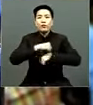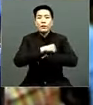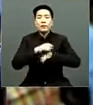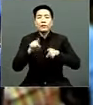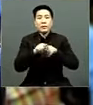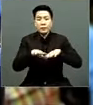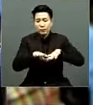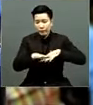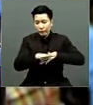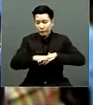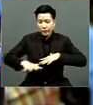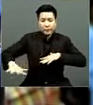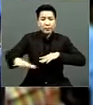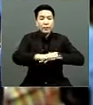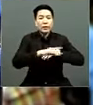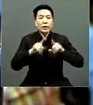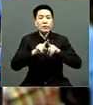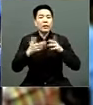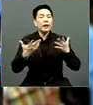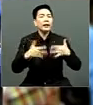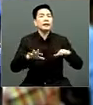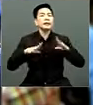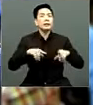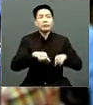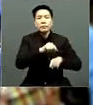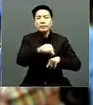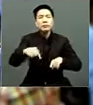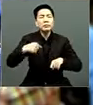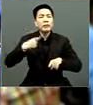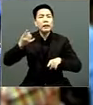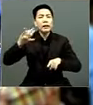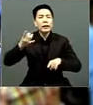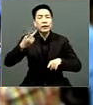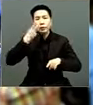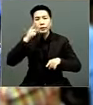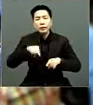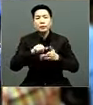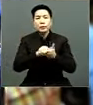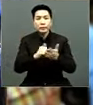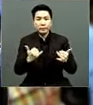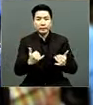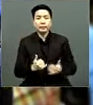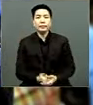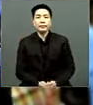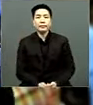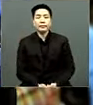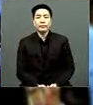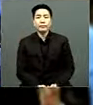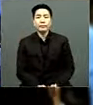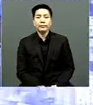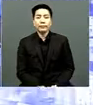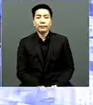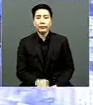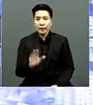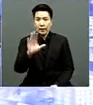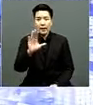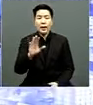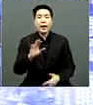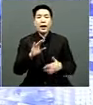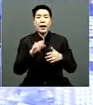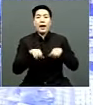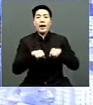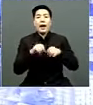ทโซนฟรีเวทนี่คือมีอะไรบ้างคะที่จะต้องเข้าไปใช้บริการได ้ครับเดี๋ยวเอาเรื่องของห้างก่อ